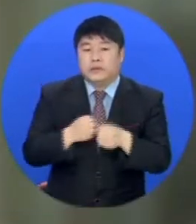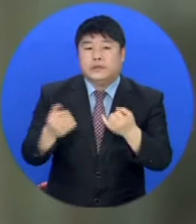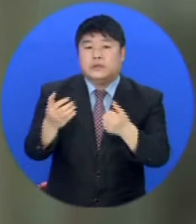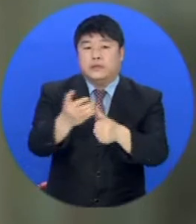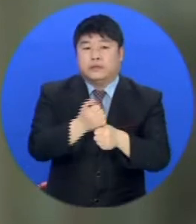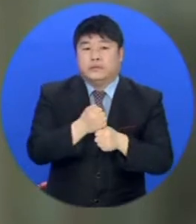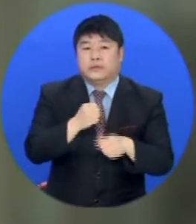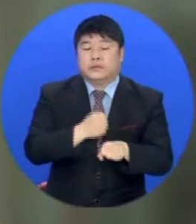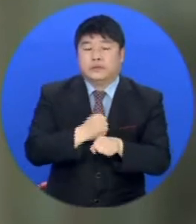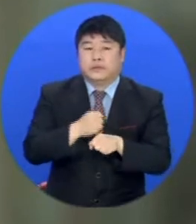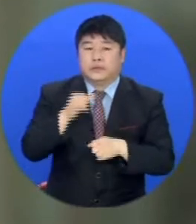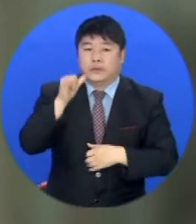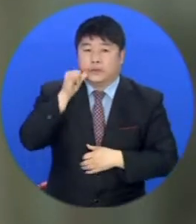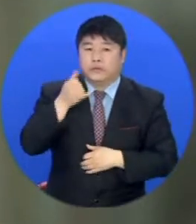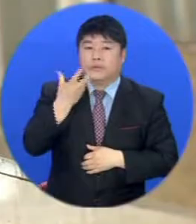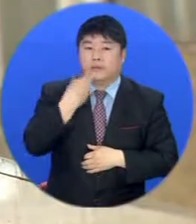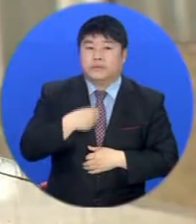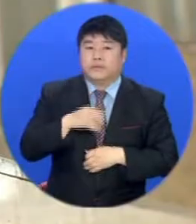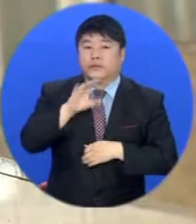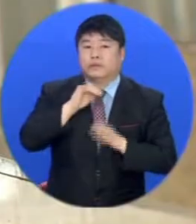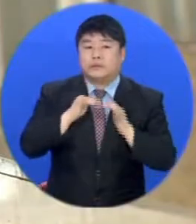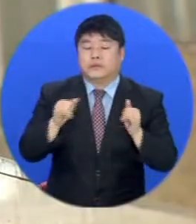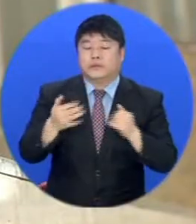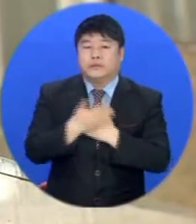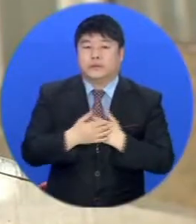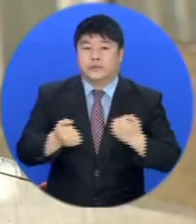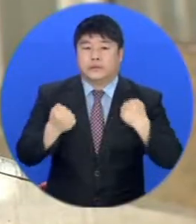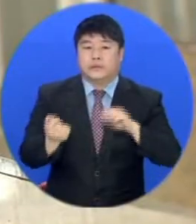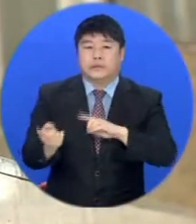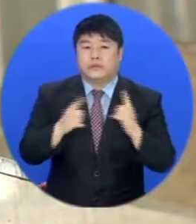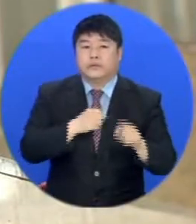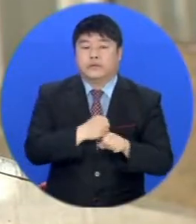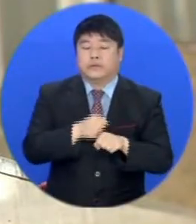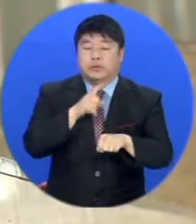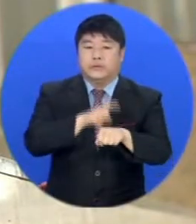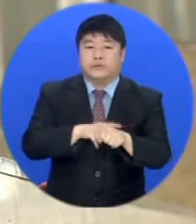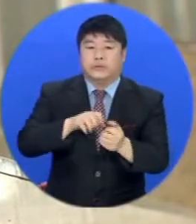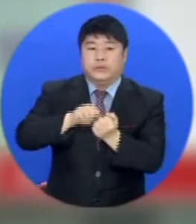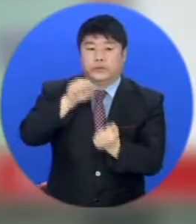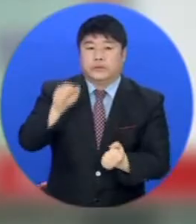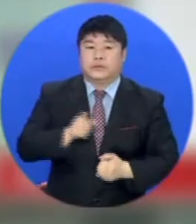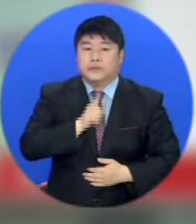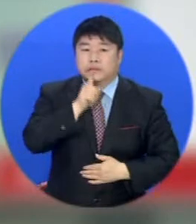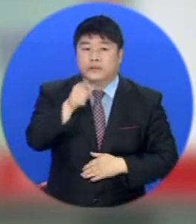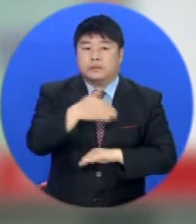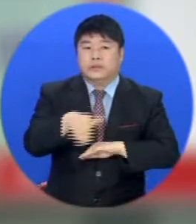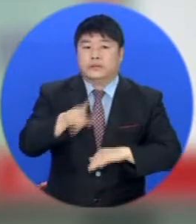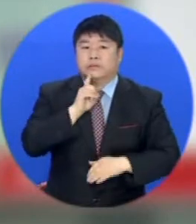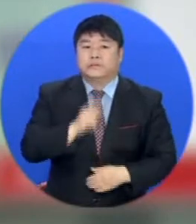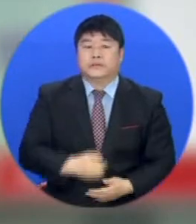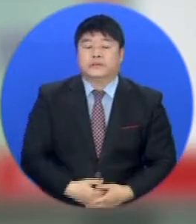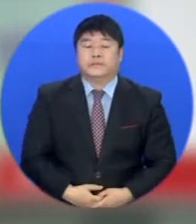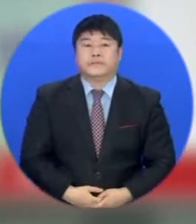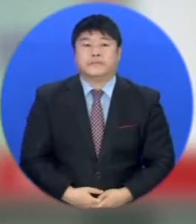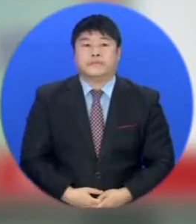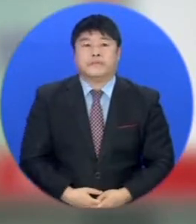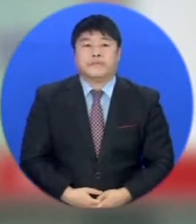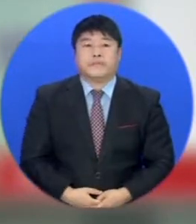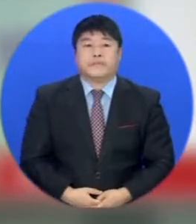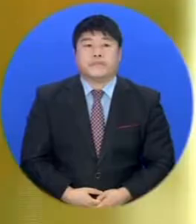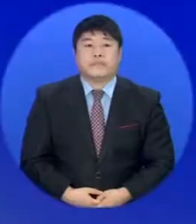당시 음독을 시도했던 이 씨가 건강을 회복한 만큼 구속영장을 신청할 계획입니다.